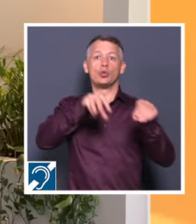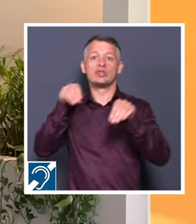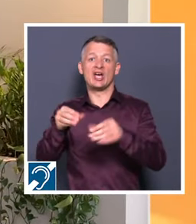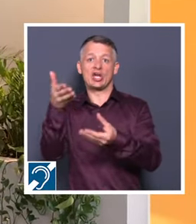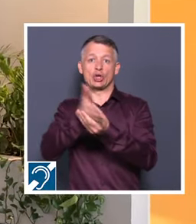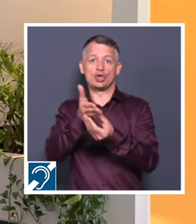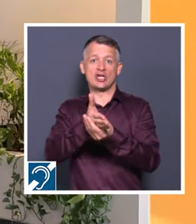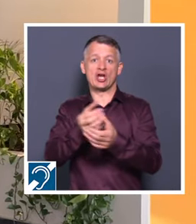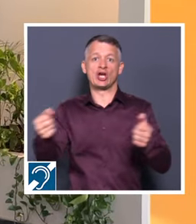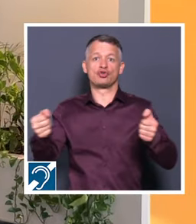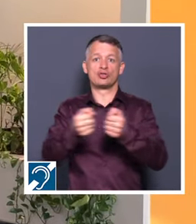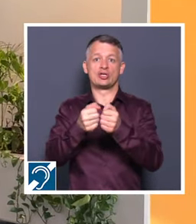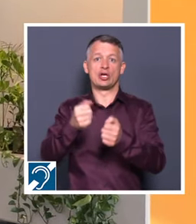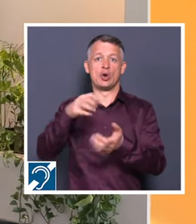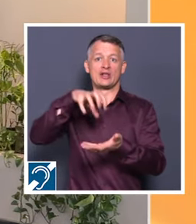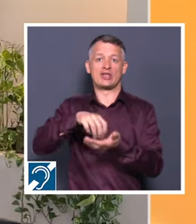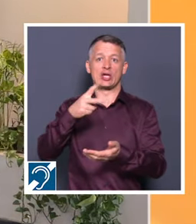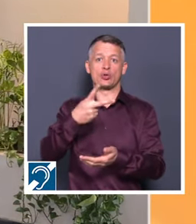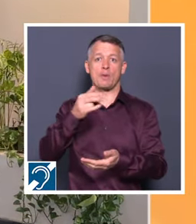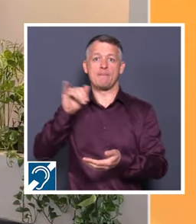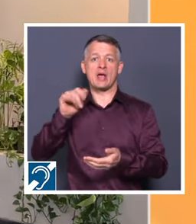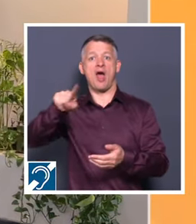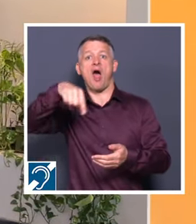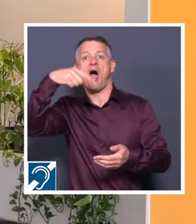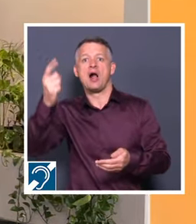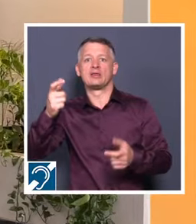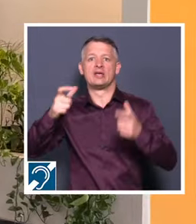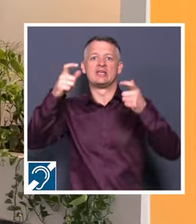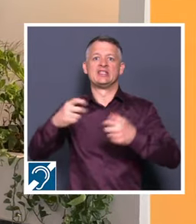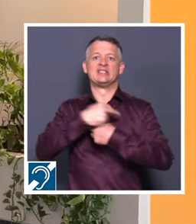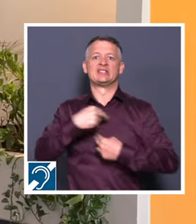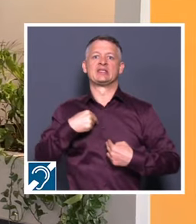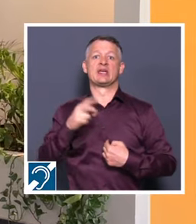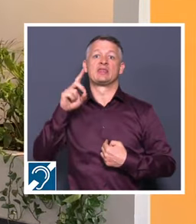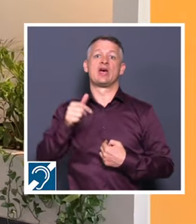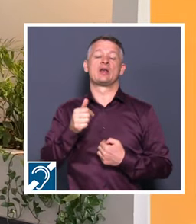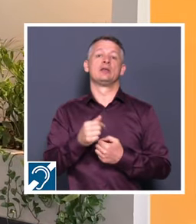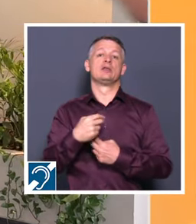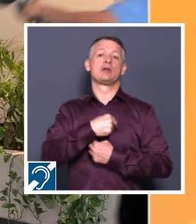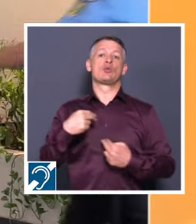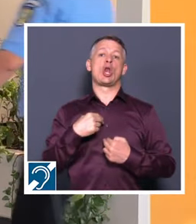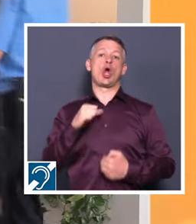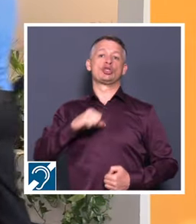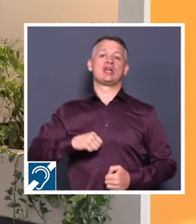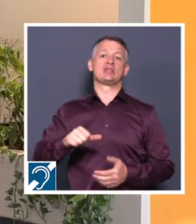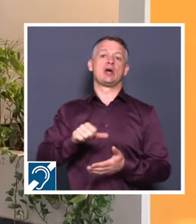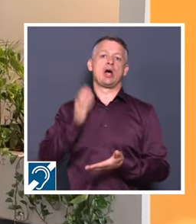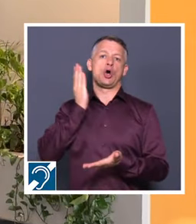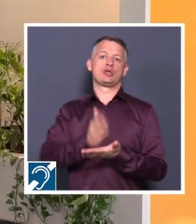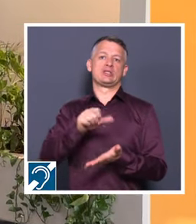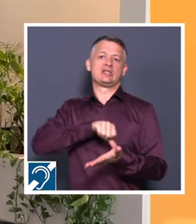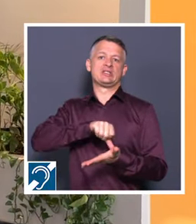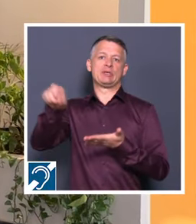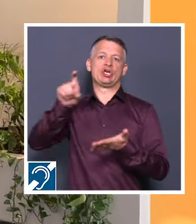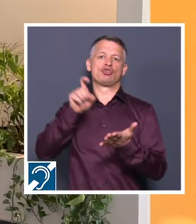dosarului accidentului din stațiunea 2 Mai la o altă instanță, însă Curtea de Apel Constanța a decis să respingă această